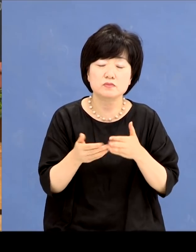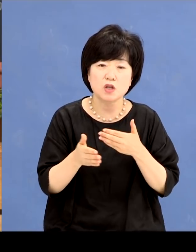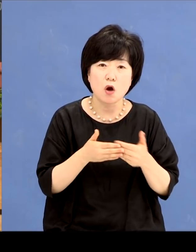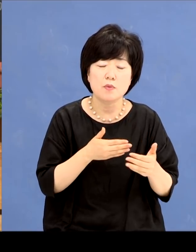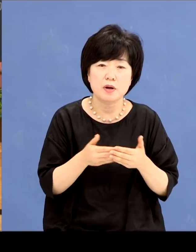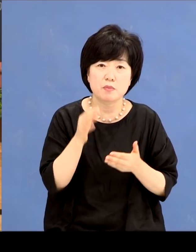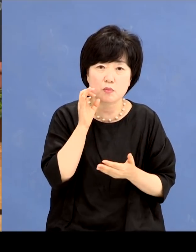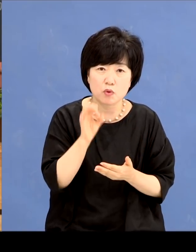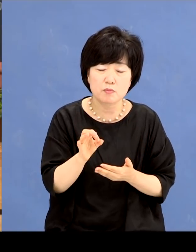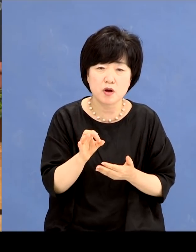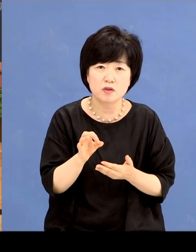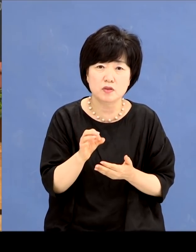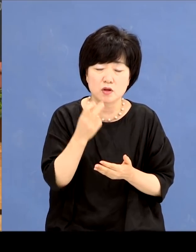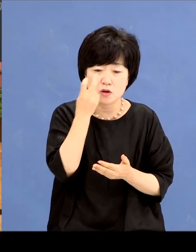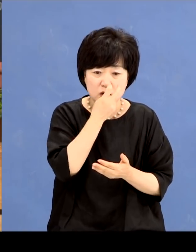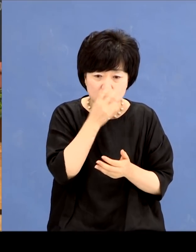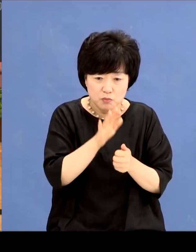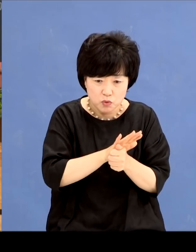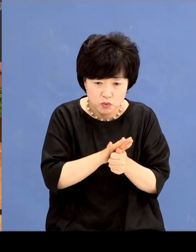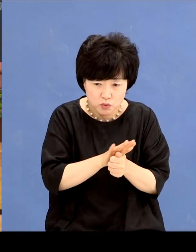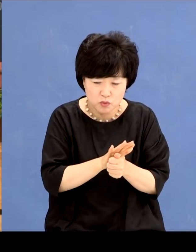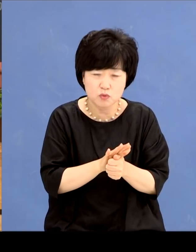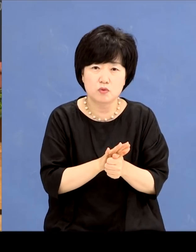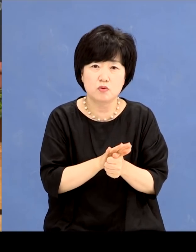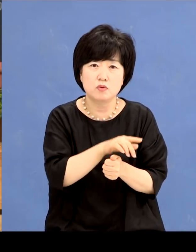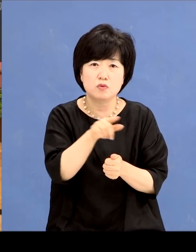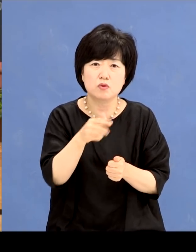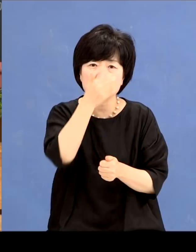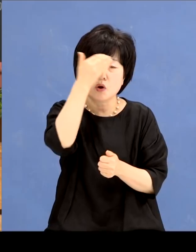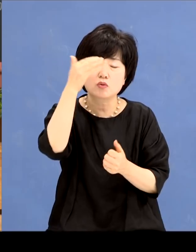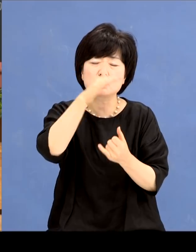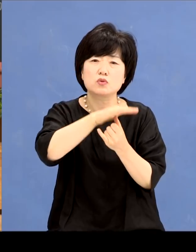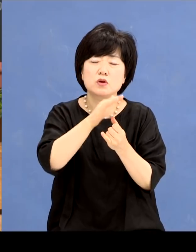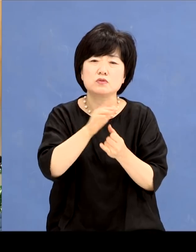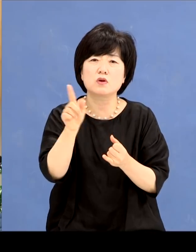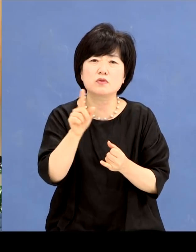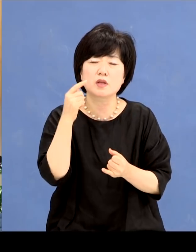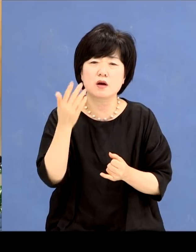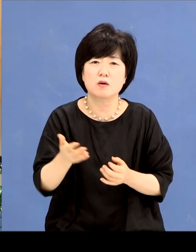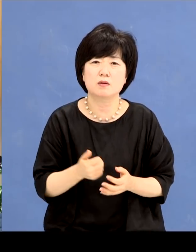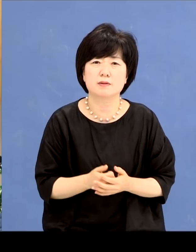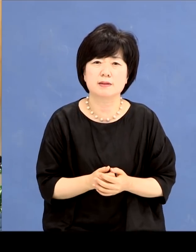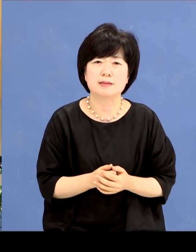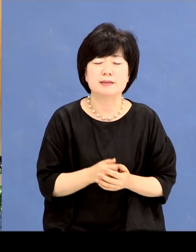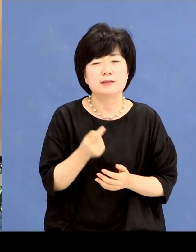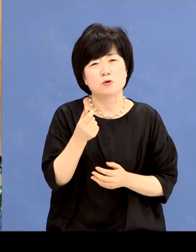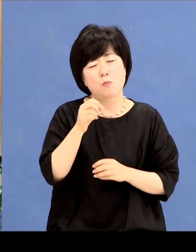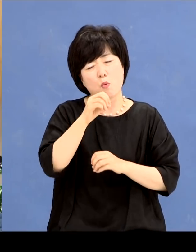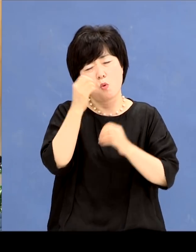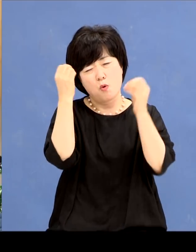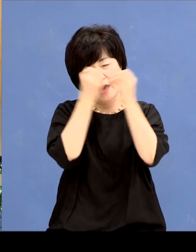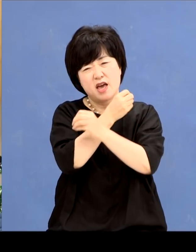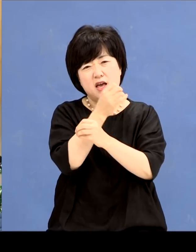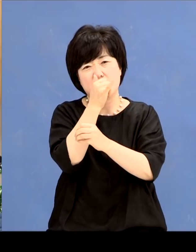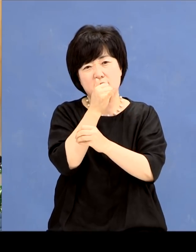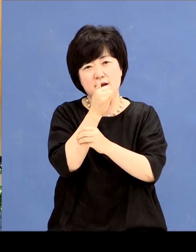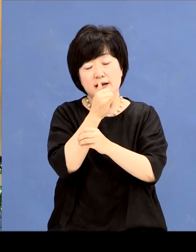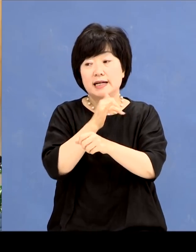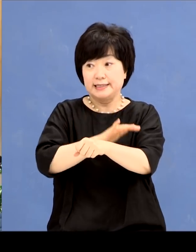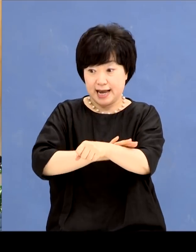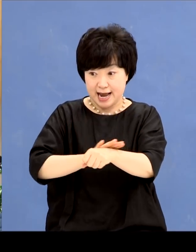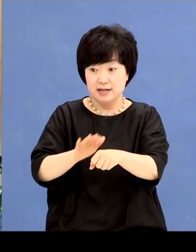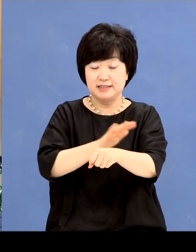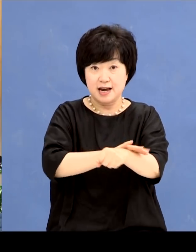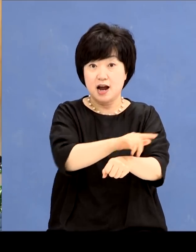의하면 보호 종결된 청소년들의 현실이 어때요? 사실 조금 오해하실 수 있어서 네. 사실